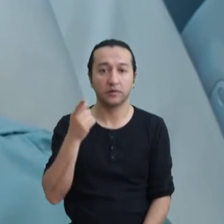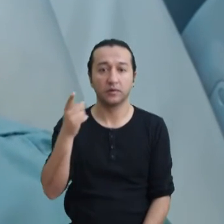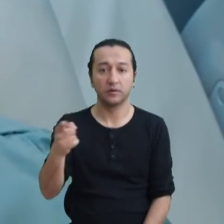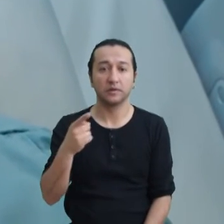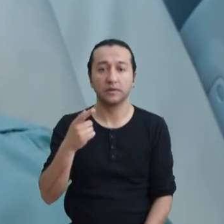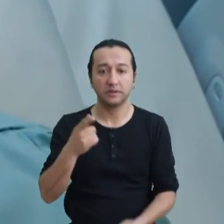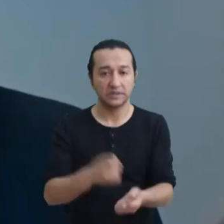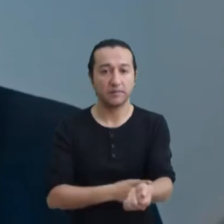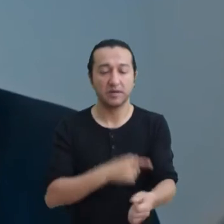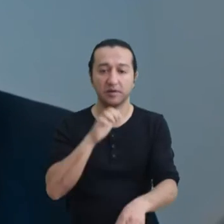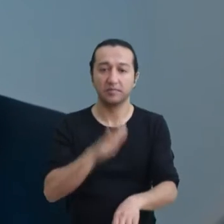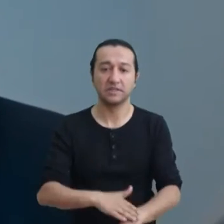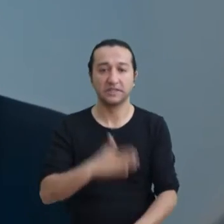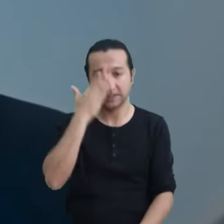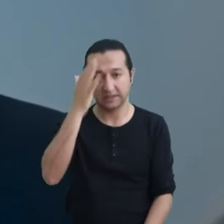damarımı bastı şerefsiz.